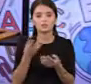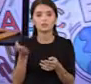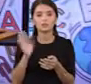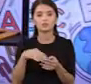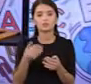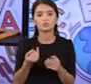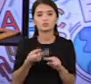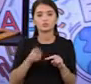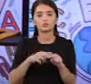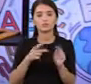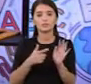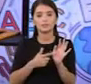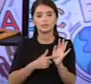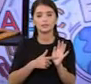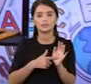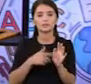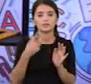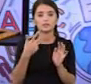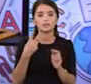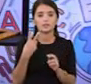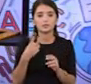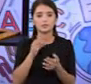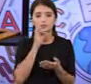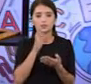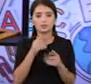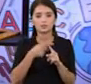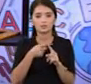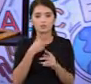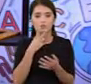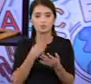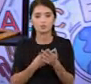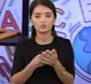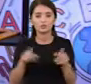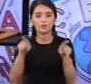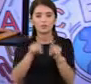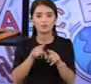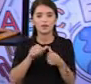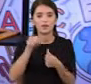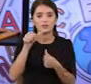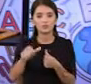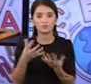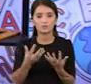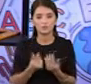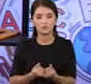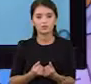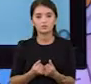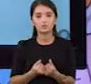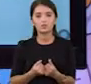Keling, buning uchun 7 sonini 2 sonning yig'indisi ko'rinishida mana bunday ajratib